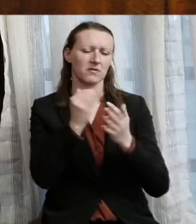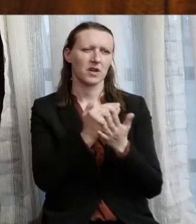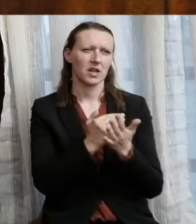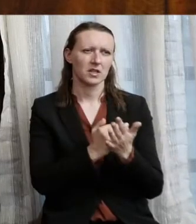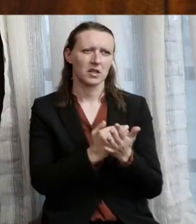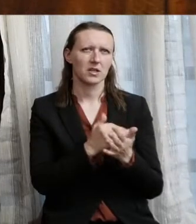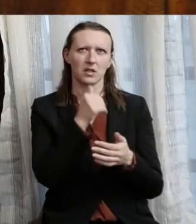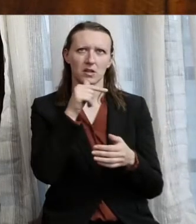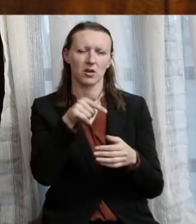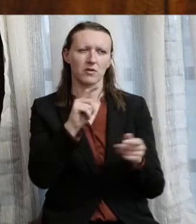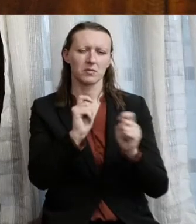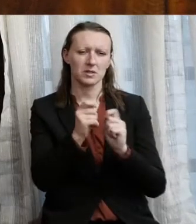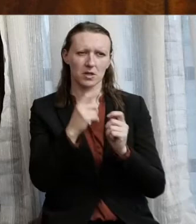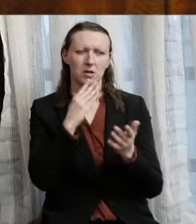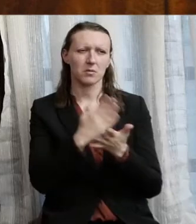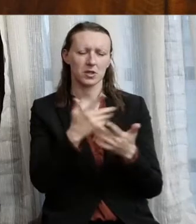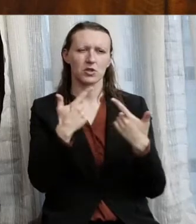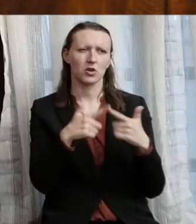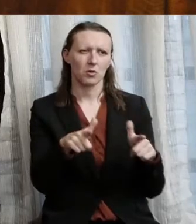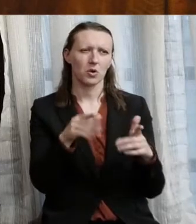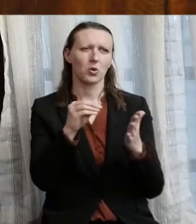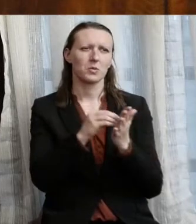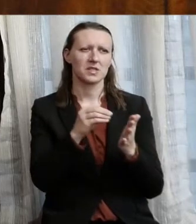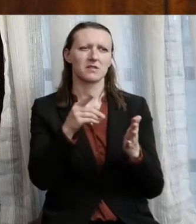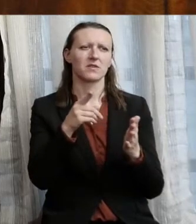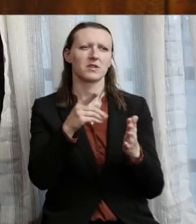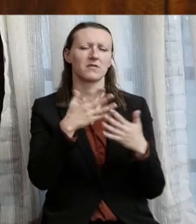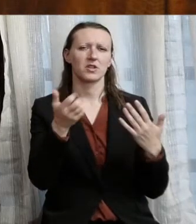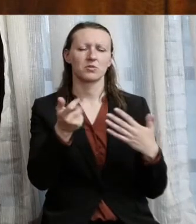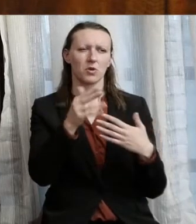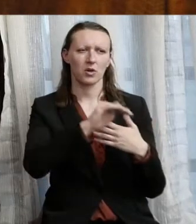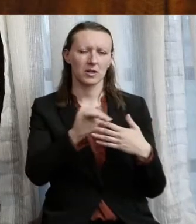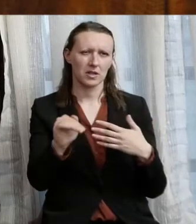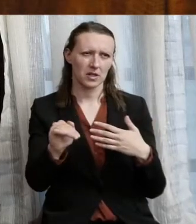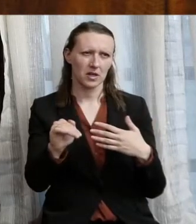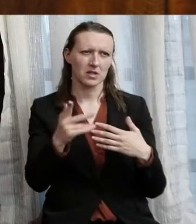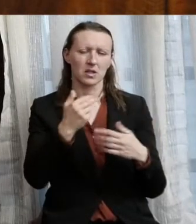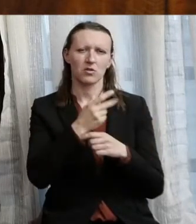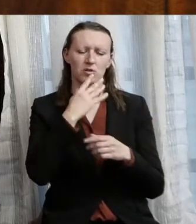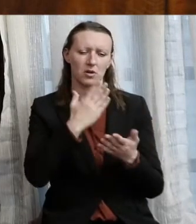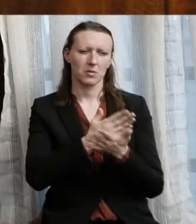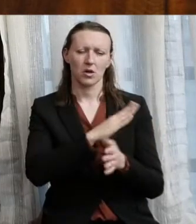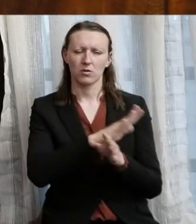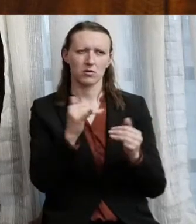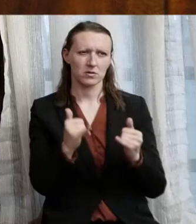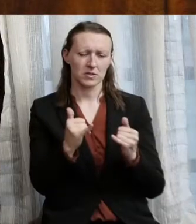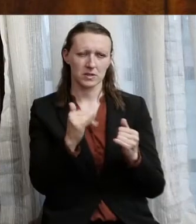standard i ovim izmjenama biti će dopušten upisivati značajno veći broj djece nego što je bilo do